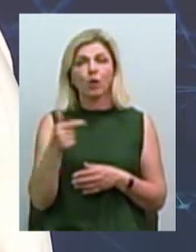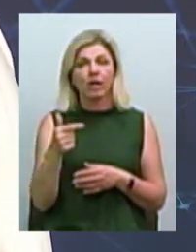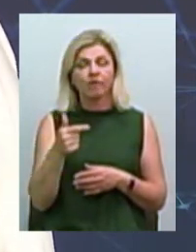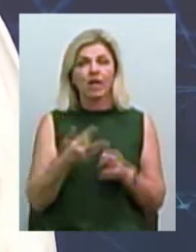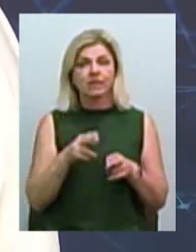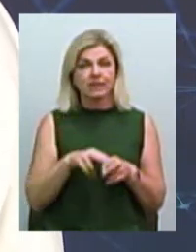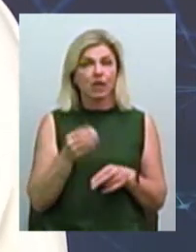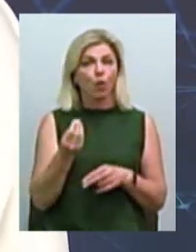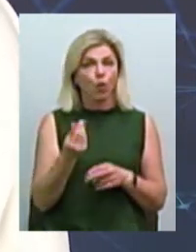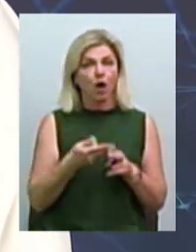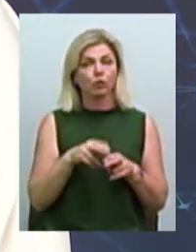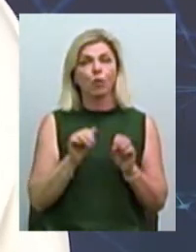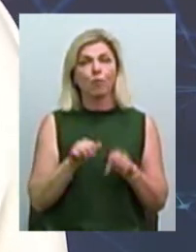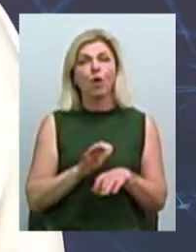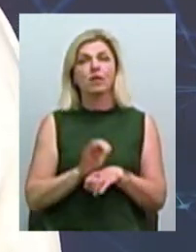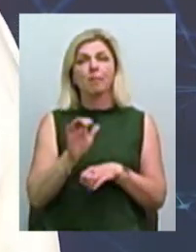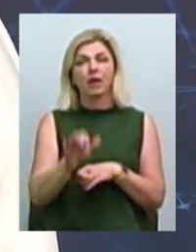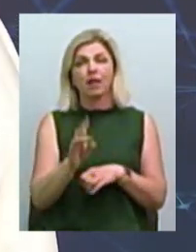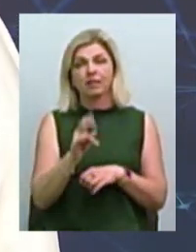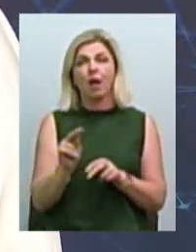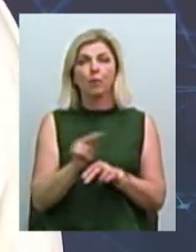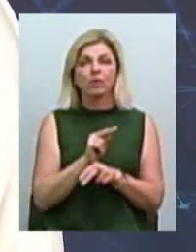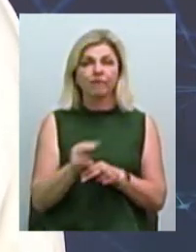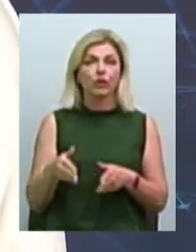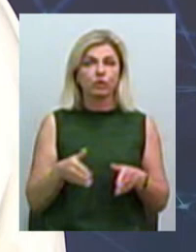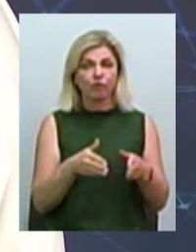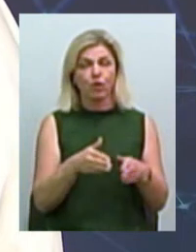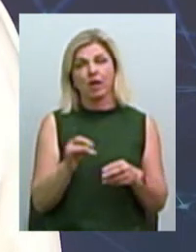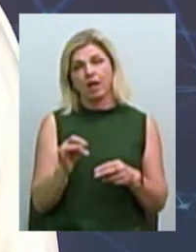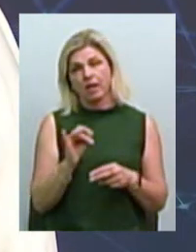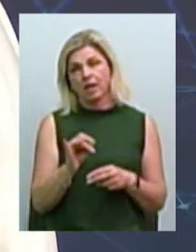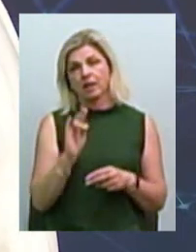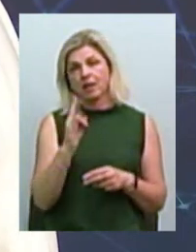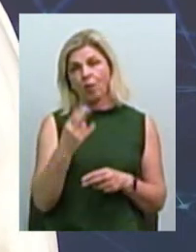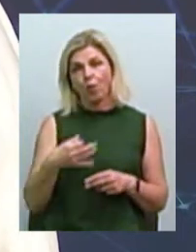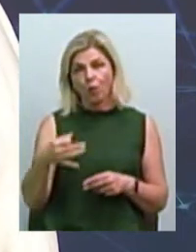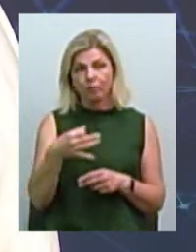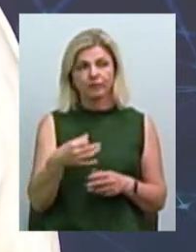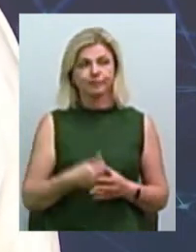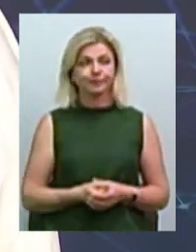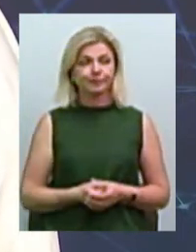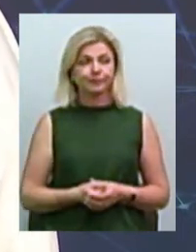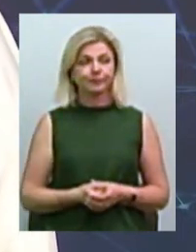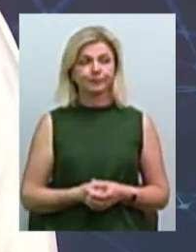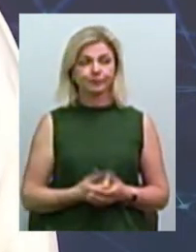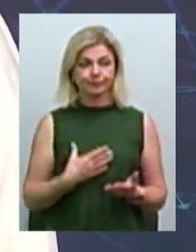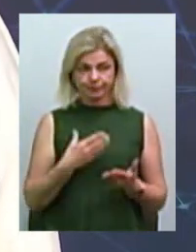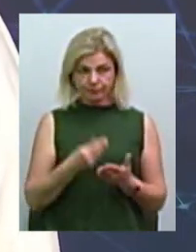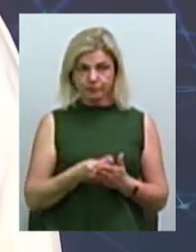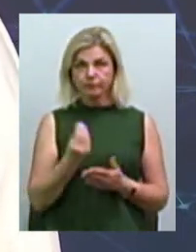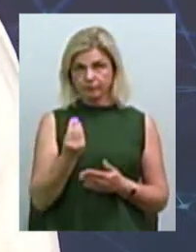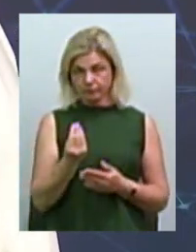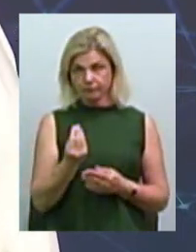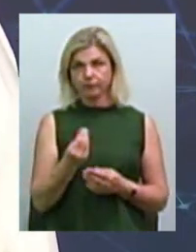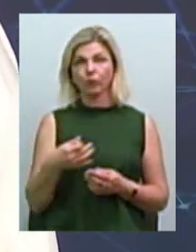ті кошти, які можна направляти на будівництво, ремонт і таке інше. Ну, в Миколаївській області, наскільки я знаю... Це власні кошти? Це власні кошти,